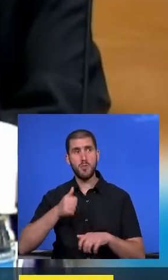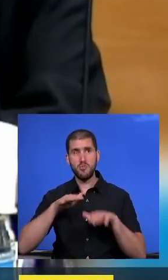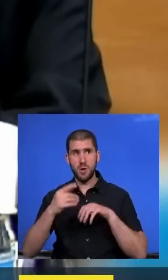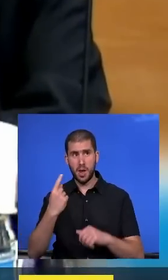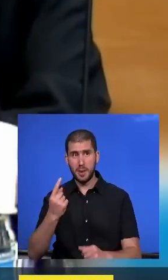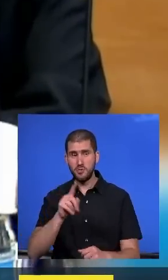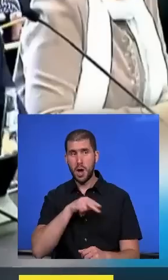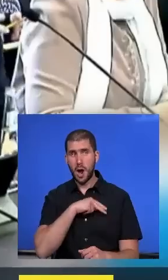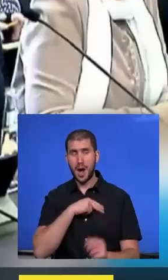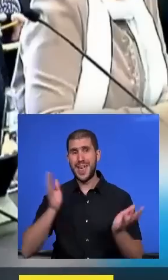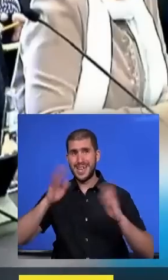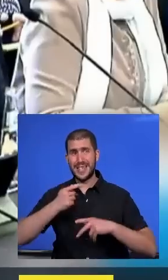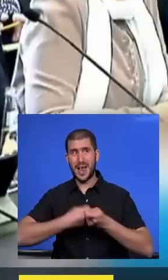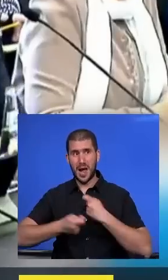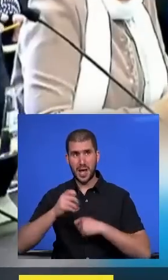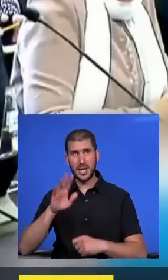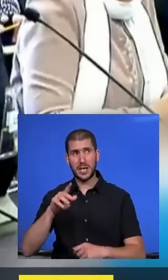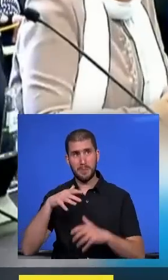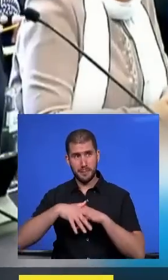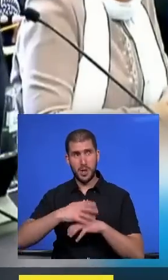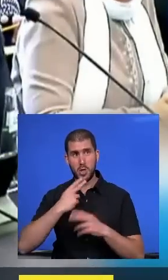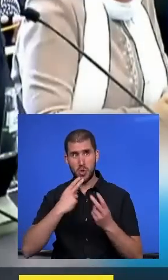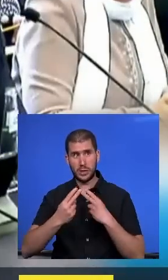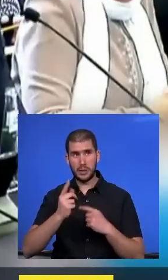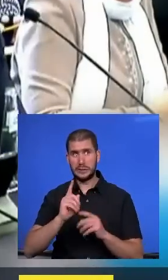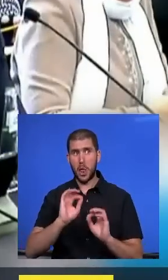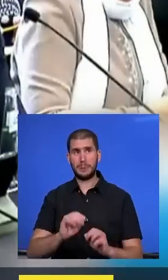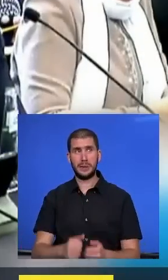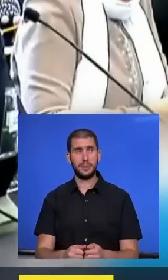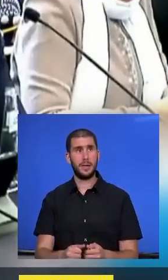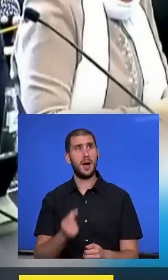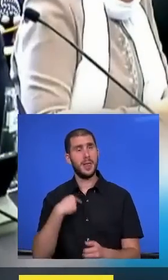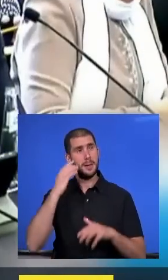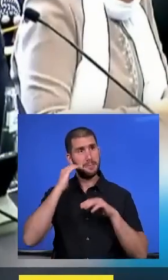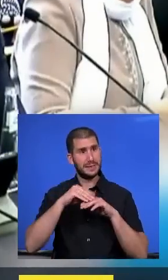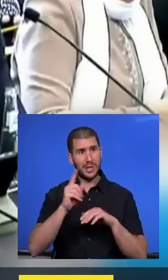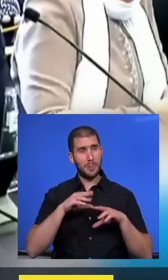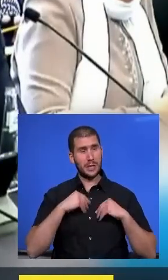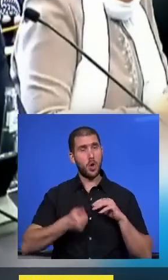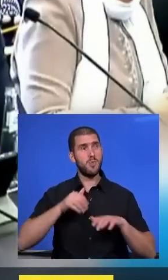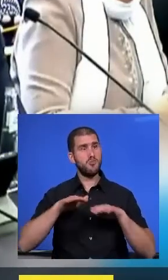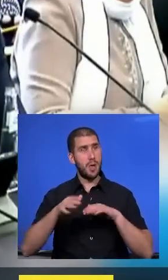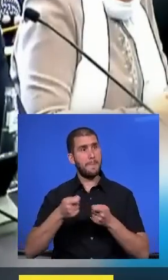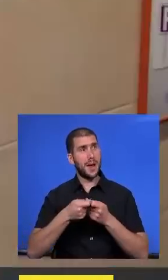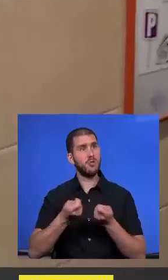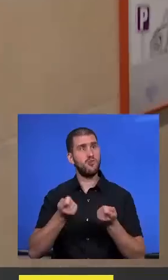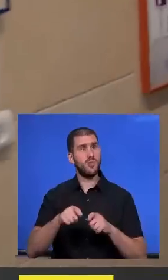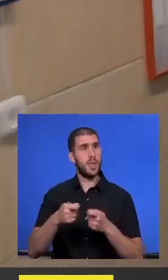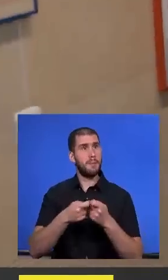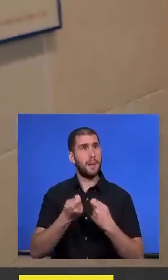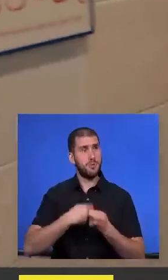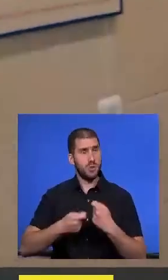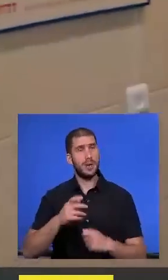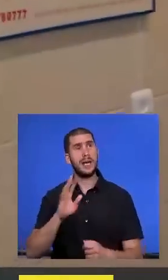ומי שאחראי לקרסת הכלכלה, גם יישא בתוצאה. אני מסכים איתך, זה לא בסדר שראש הממשלה מארגן שביתה במשק. ואם